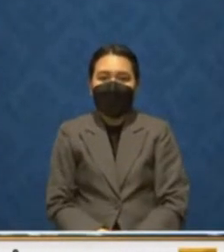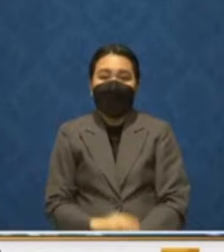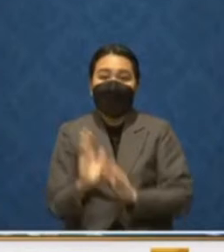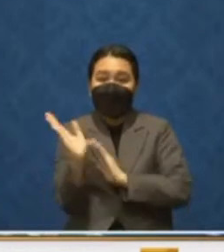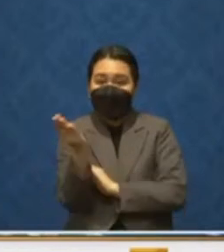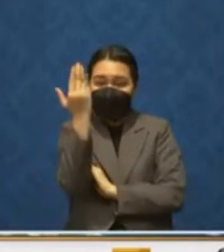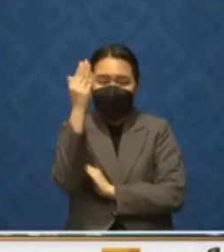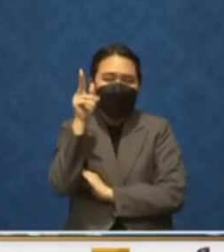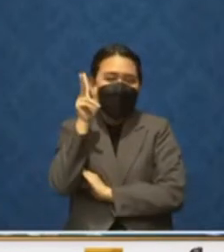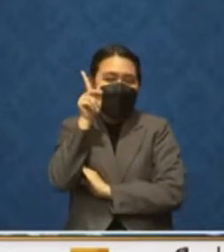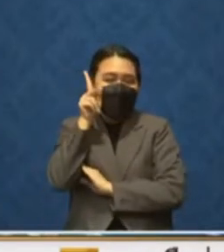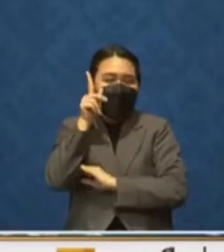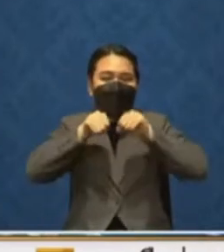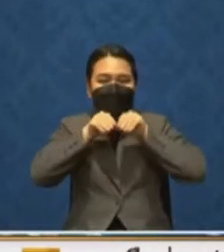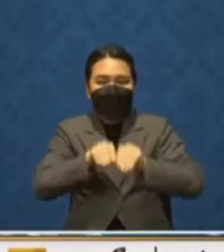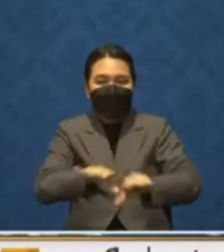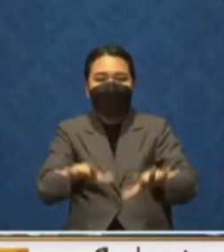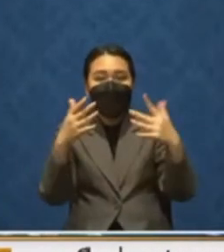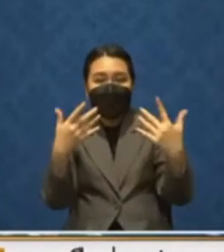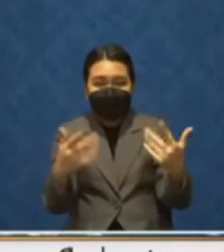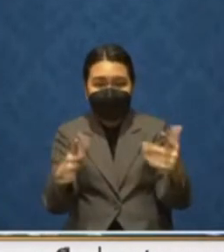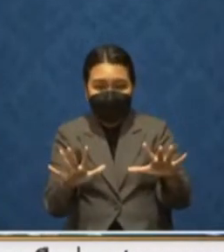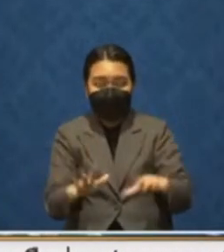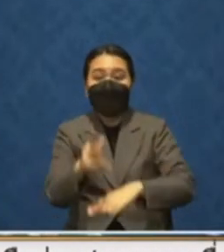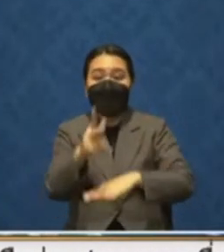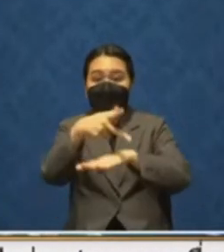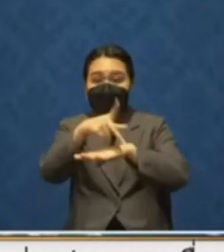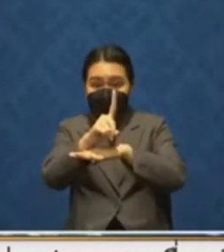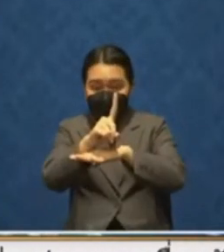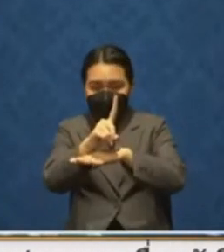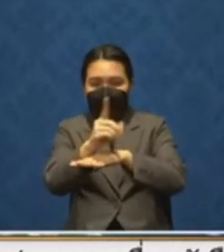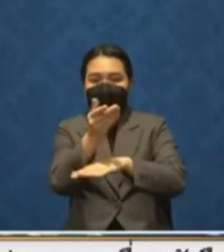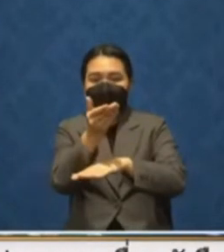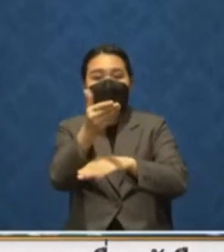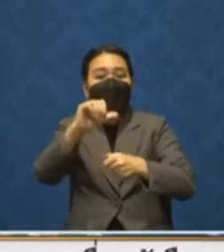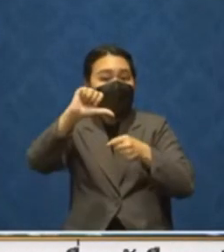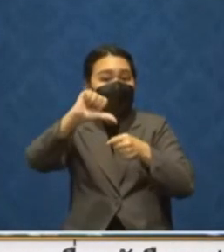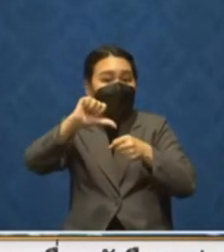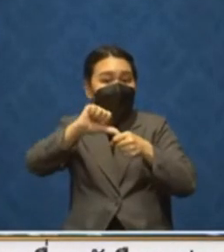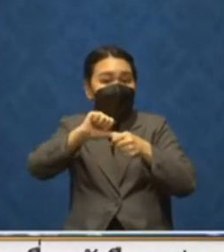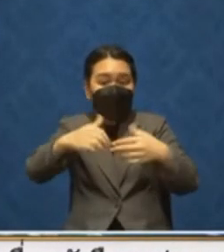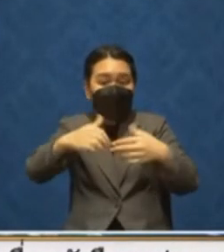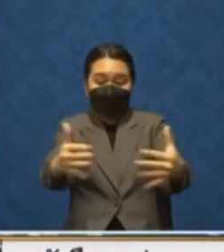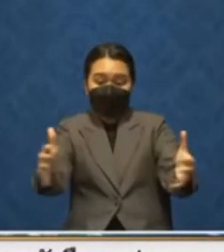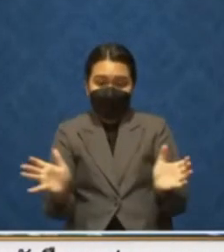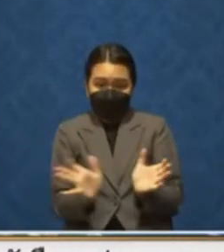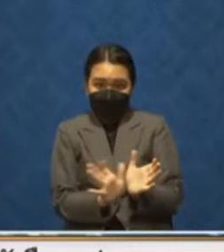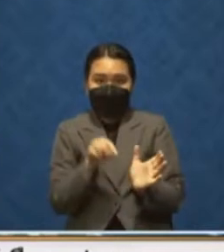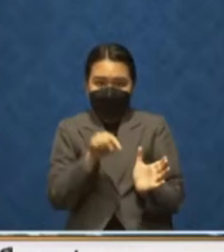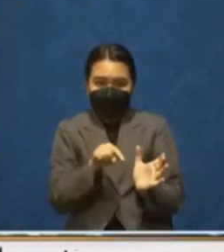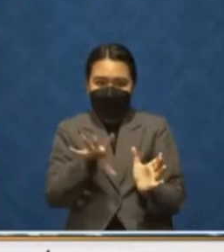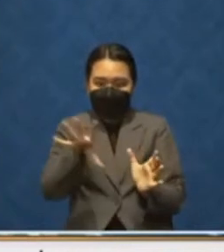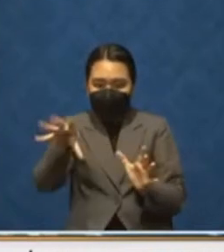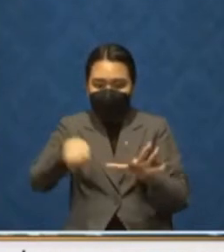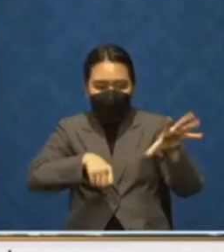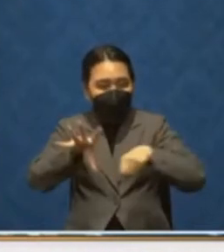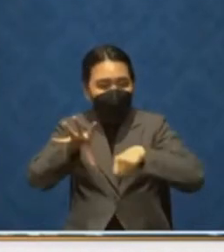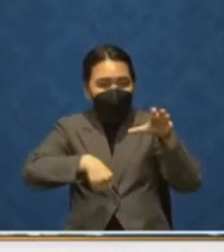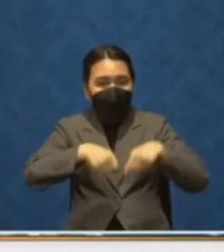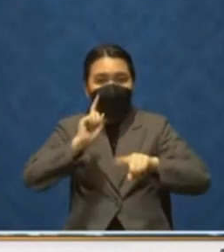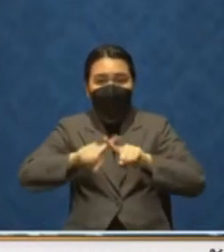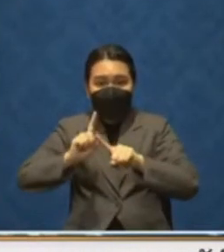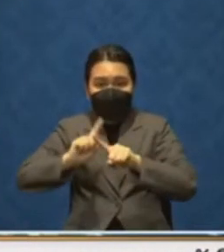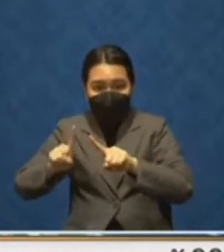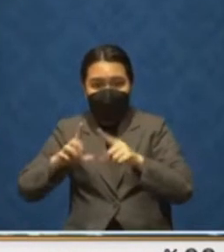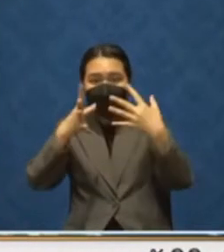เช้าก็สถานกับแก๊สในบ่อเลยนะมันมาจากหลายแหล่งหลักก็คือผลิต